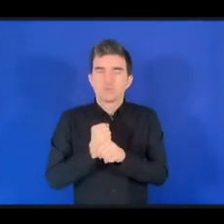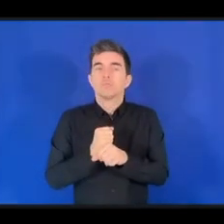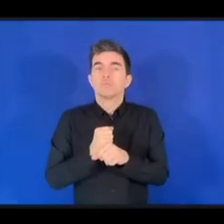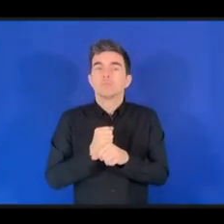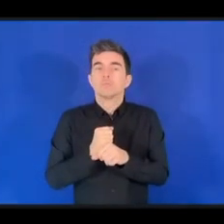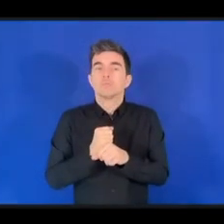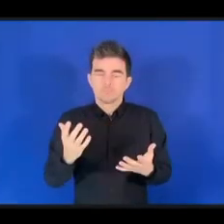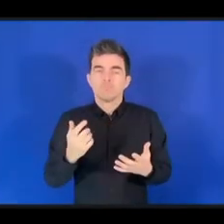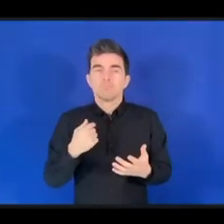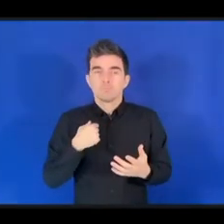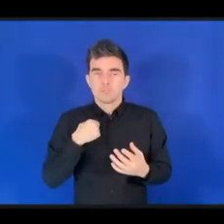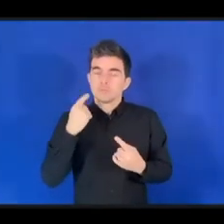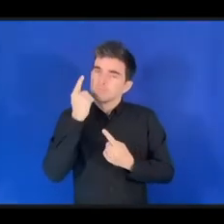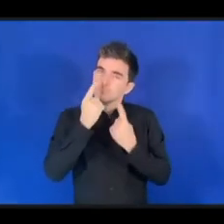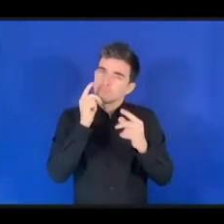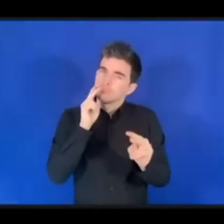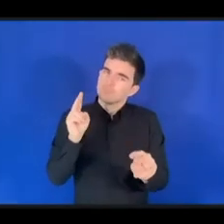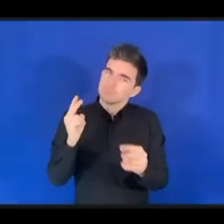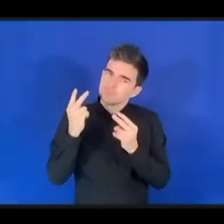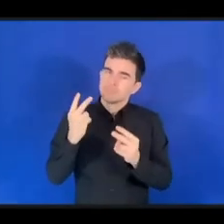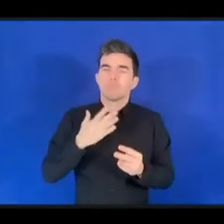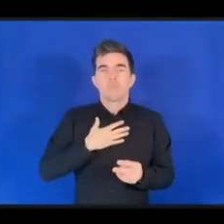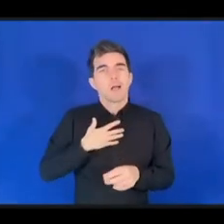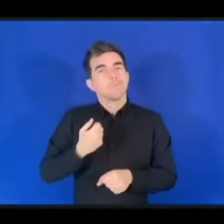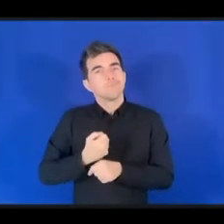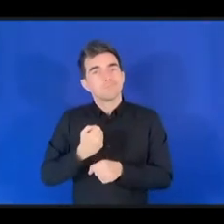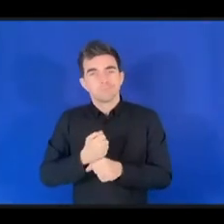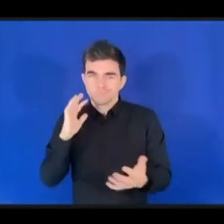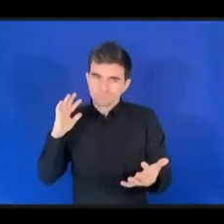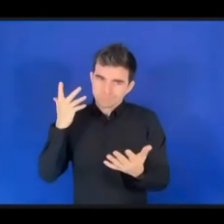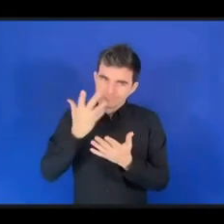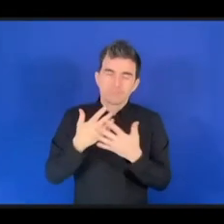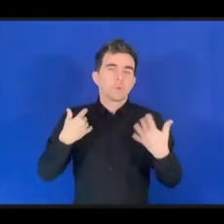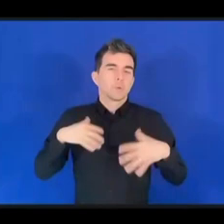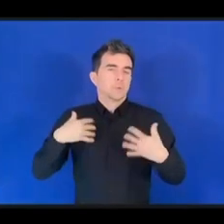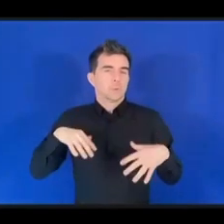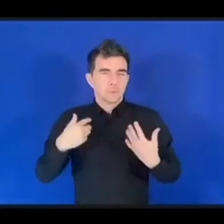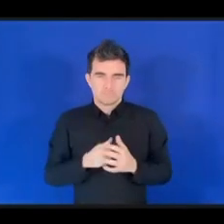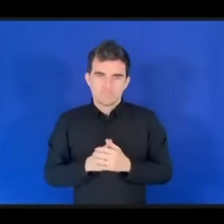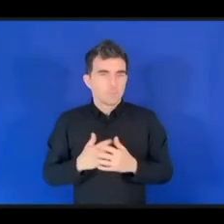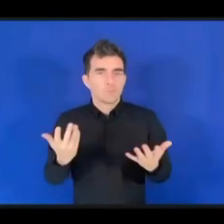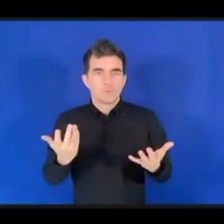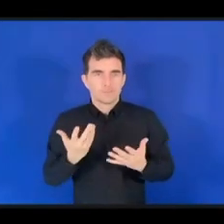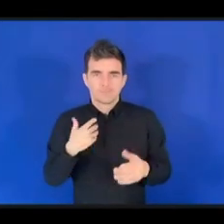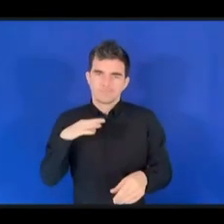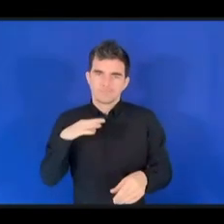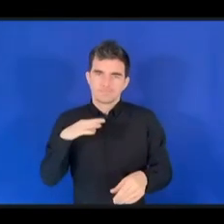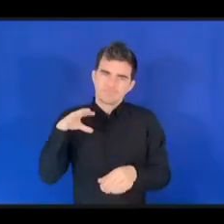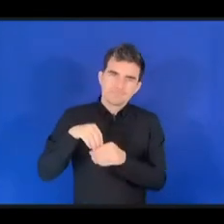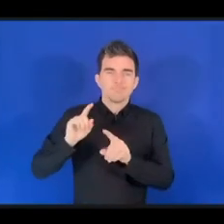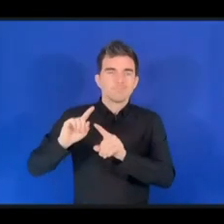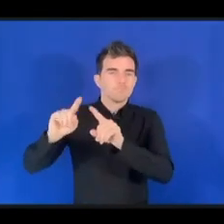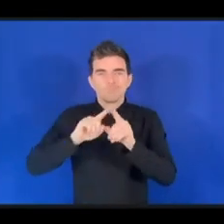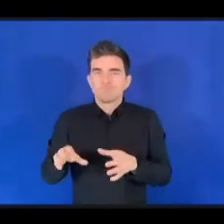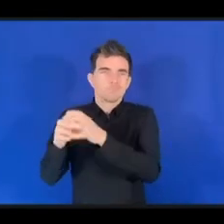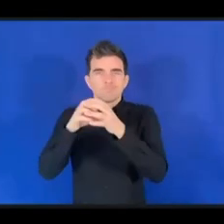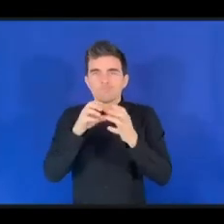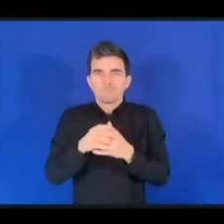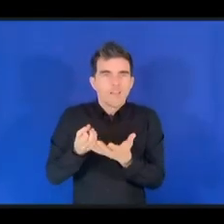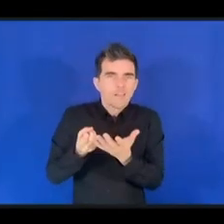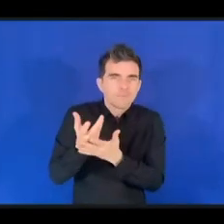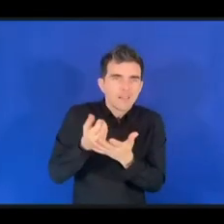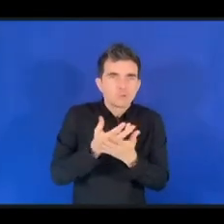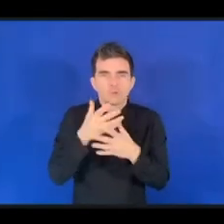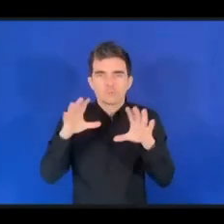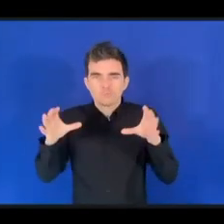cette implication fait partie des points saillants de ma carrière professionnelle d'avoir pu y travailler très important pour moi cet